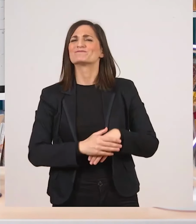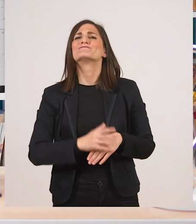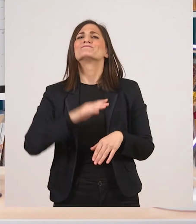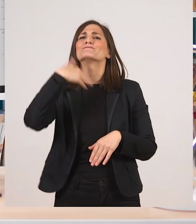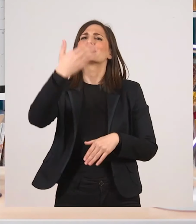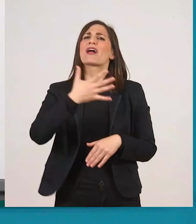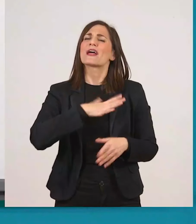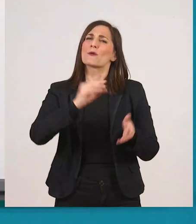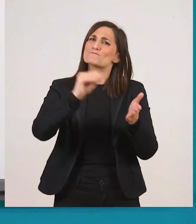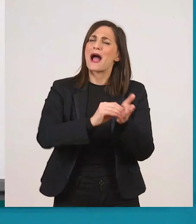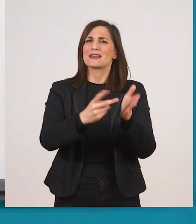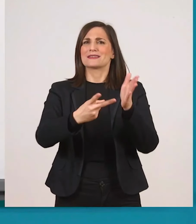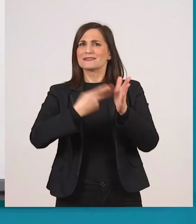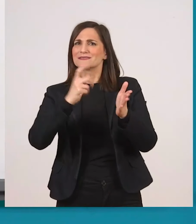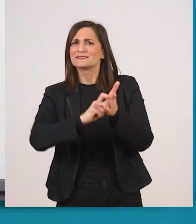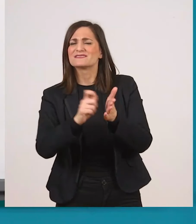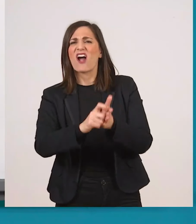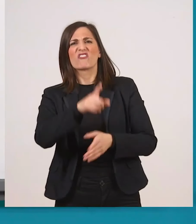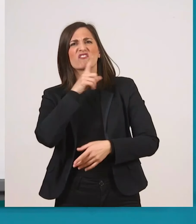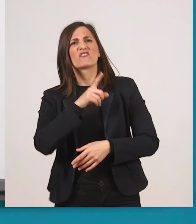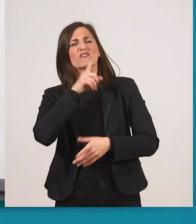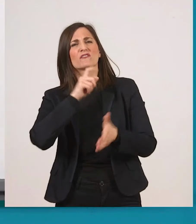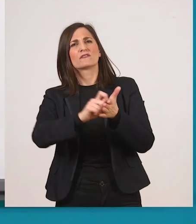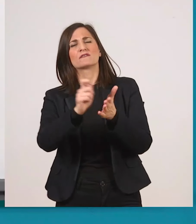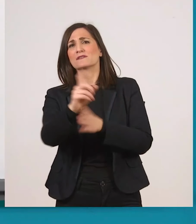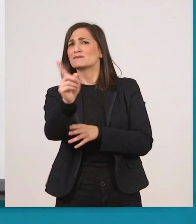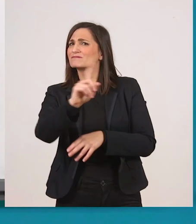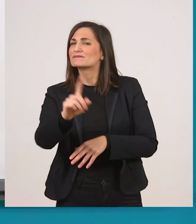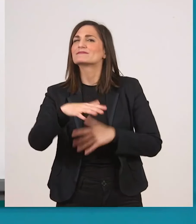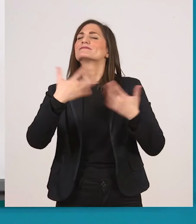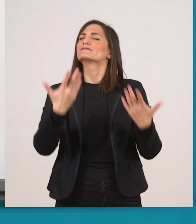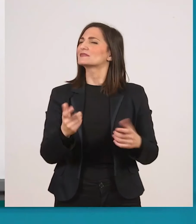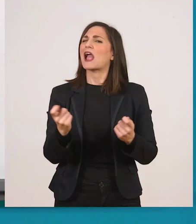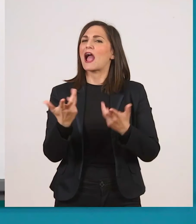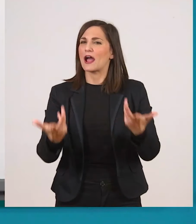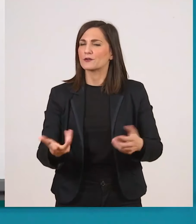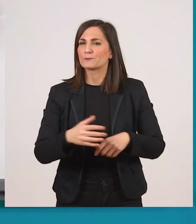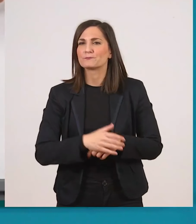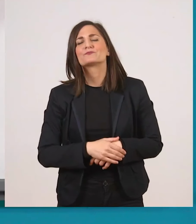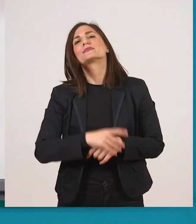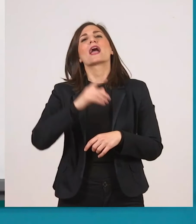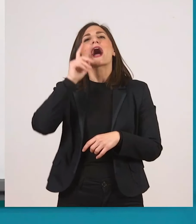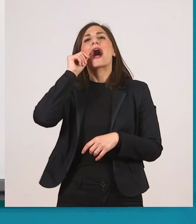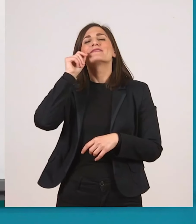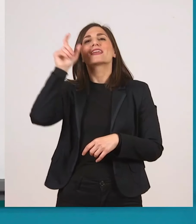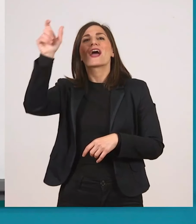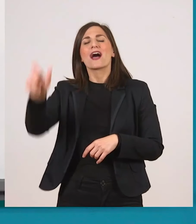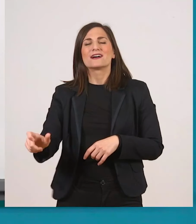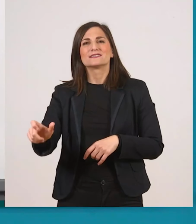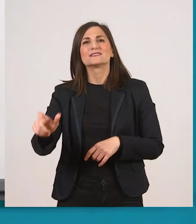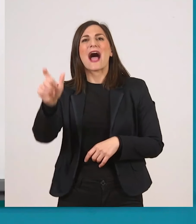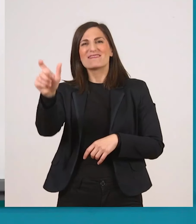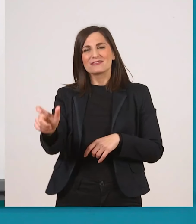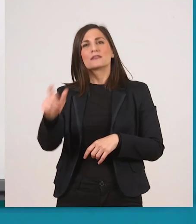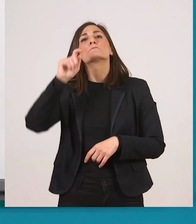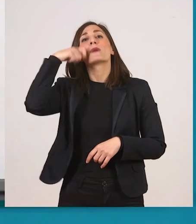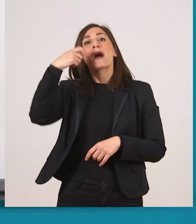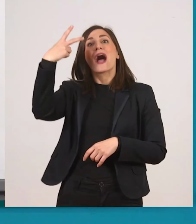γράψω και άλλη μία, δεν μπορώ να γράφω συνέχεια τα ίδια. Οπότε αντικαθιστώ αυτήν εδώ την ονοματική φράση με